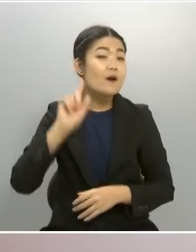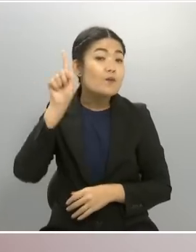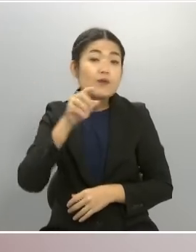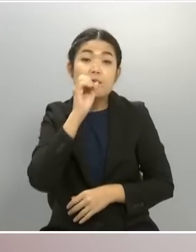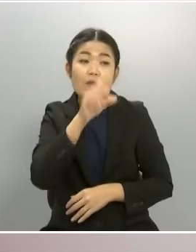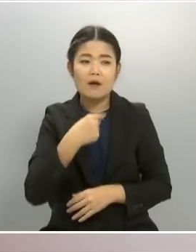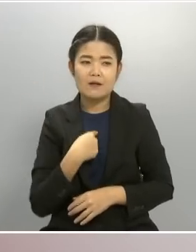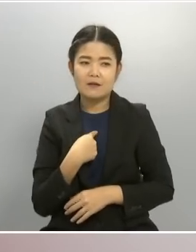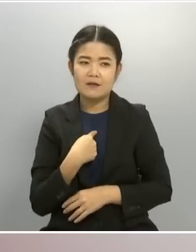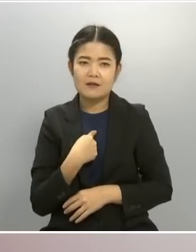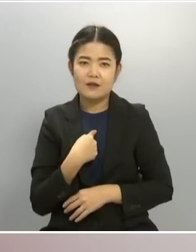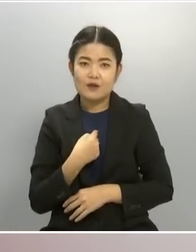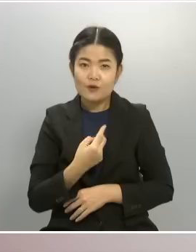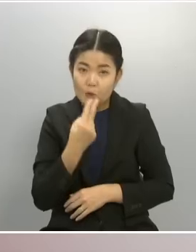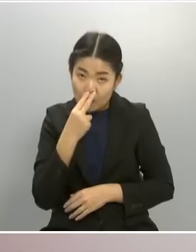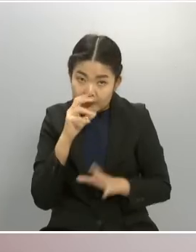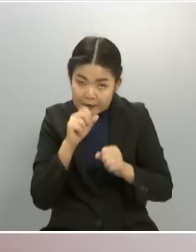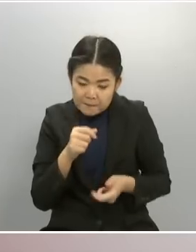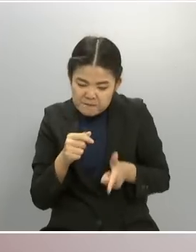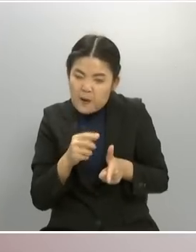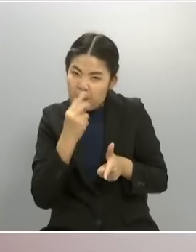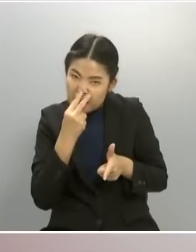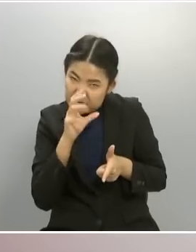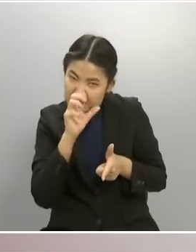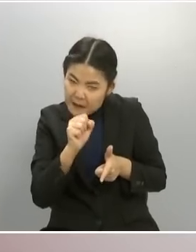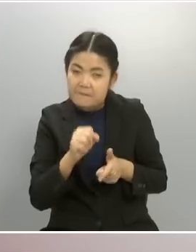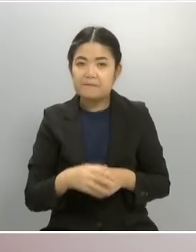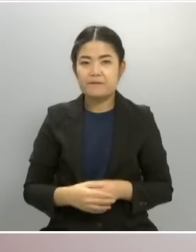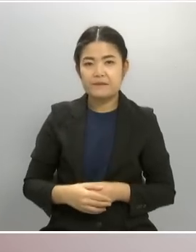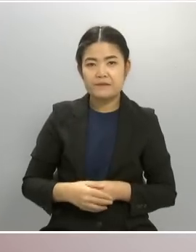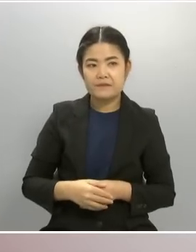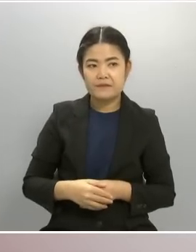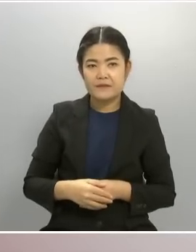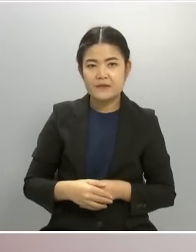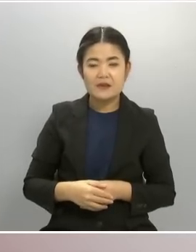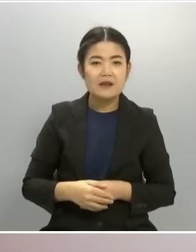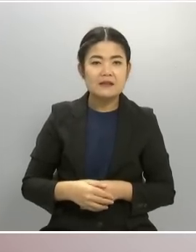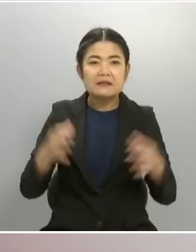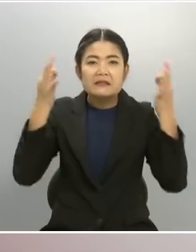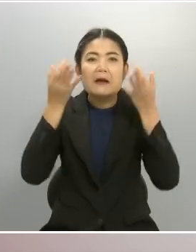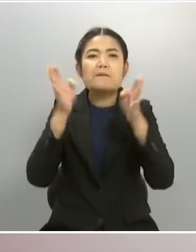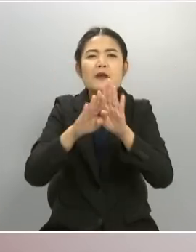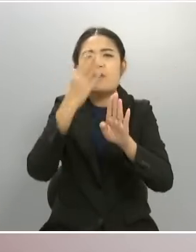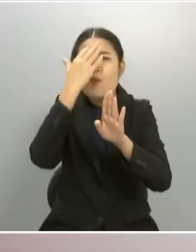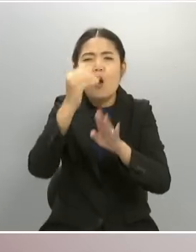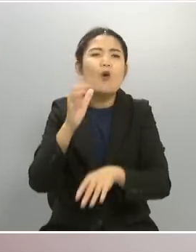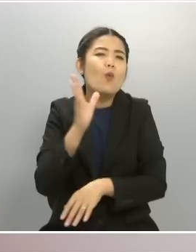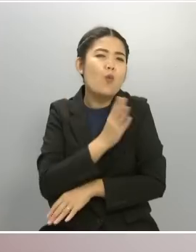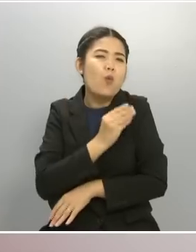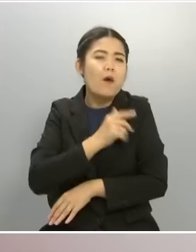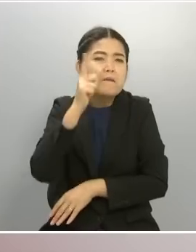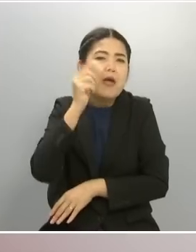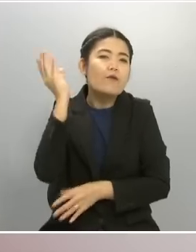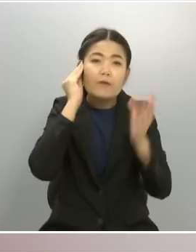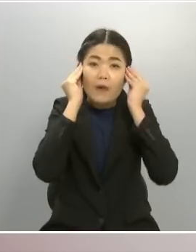ส่องให้เห็นของพี่ด้วยนะเดี๋ยวจะส่องให้เห็นด้วยนะคะหนูจะเป็นสิทธิ์เสียงนะครับเดี๋ยวกลัวแม่ได้ยินทางนี้ก็บอกได้ครับแล้วก็